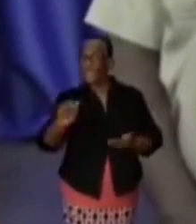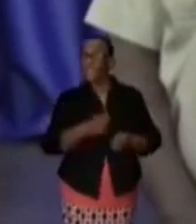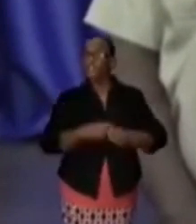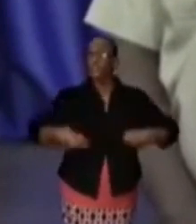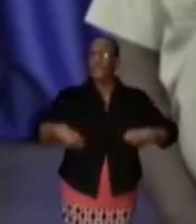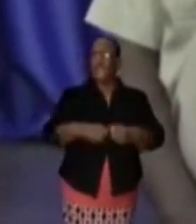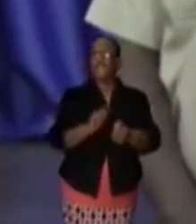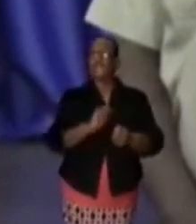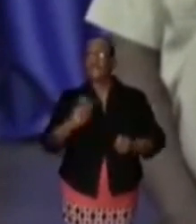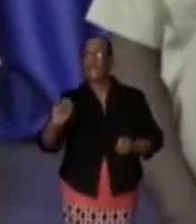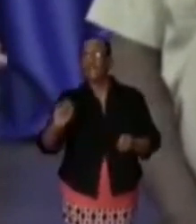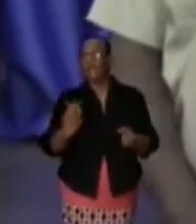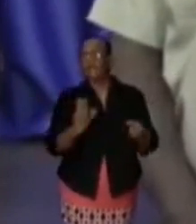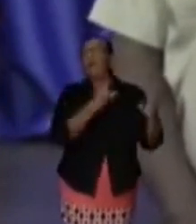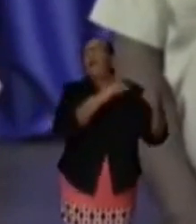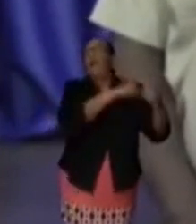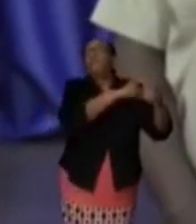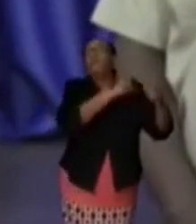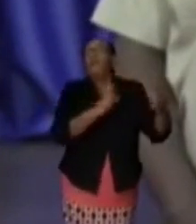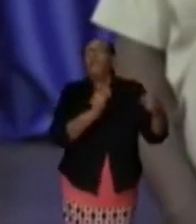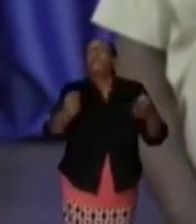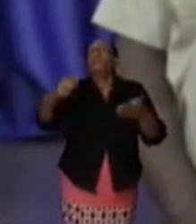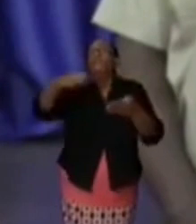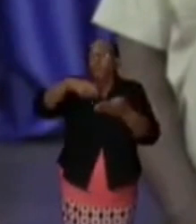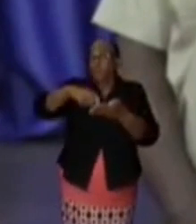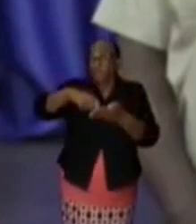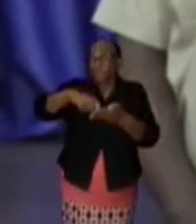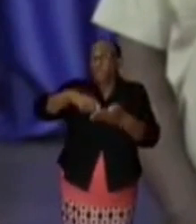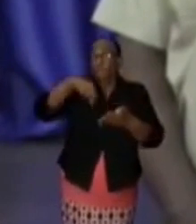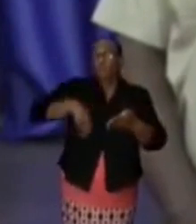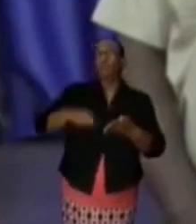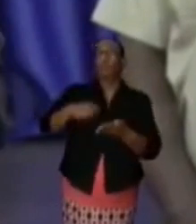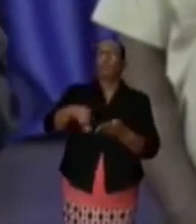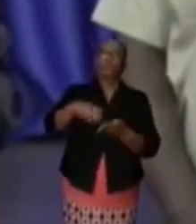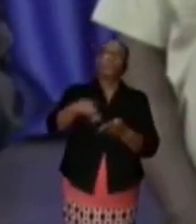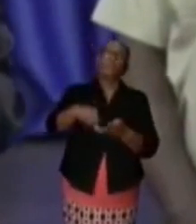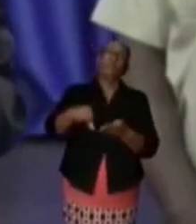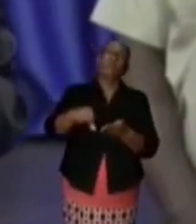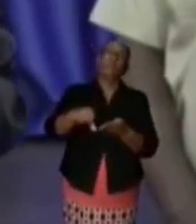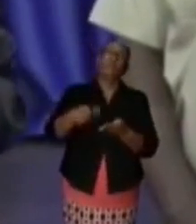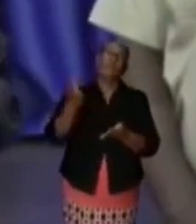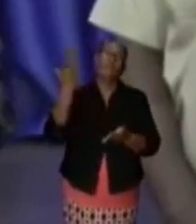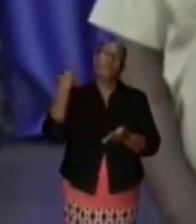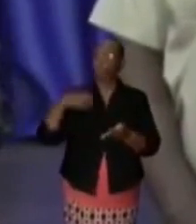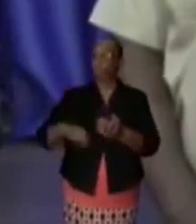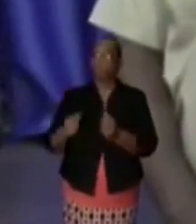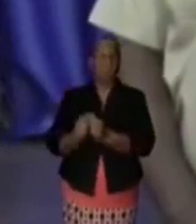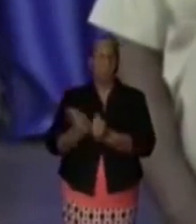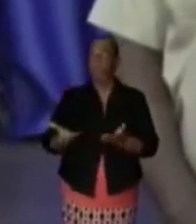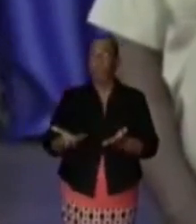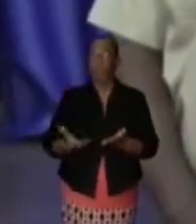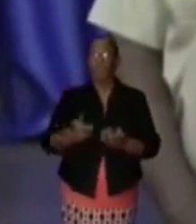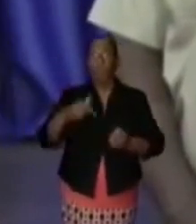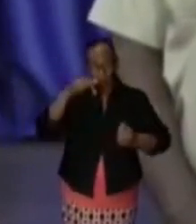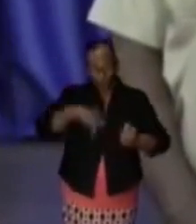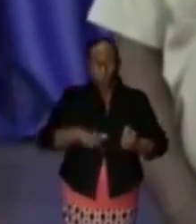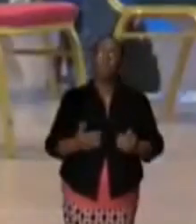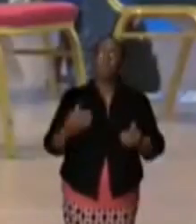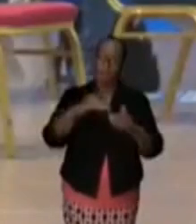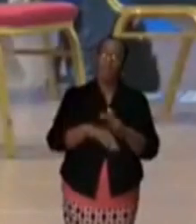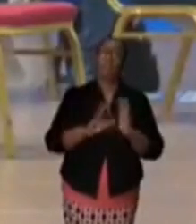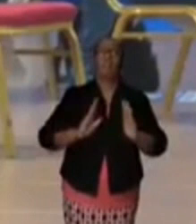instellingen, die afhankelijk waren van subsidie en afgelopen jaren niet betaald geworden zijn. Ook dat traject hebben we al